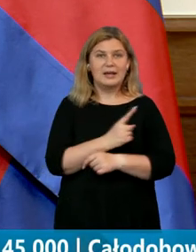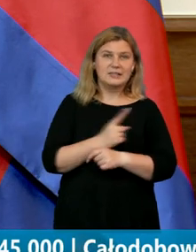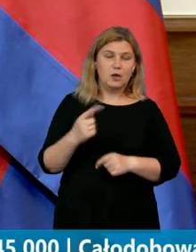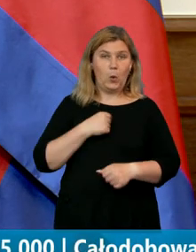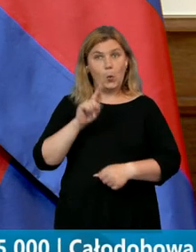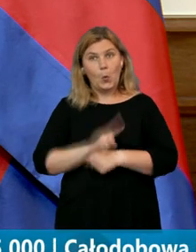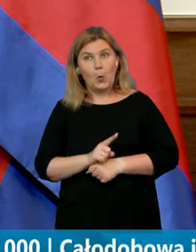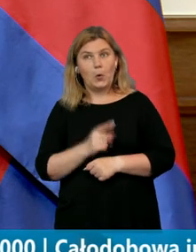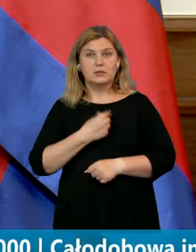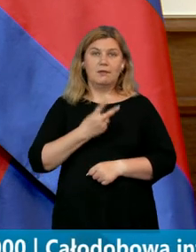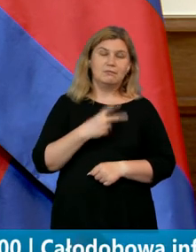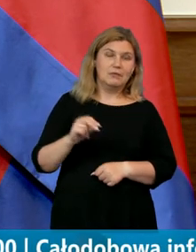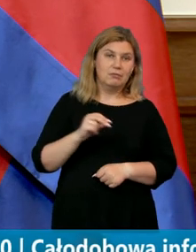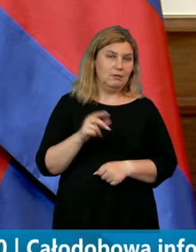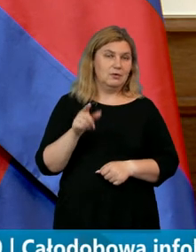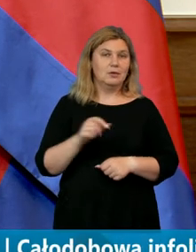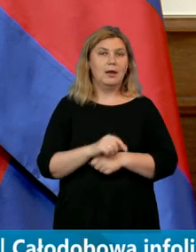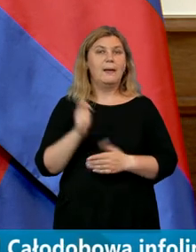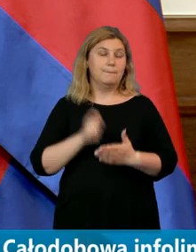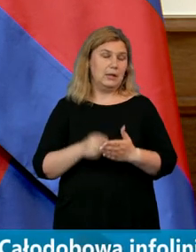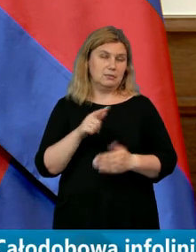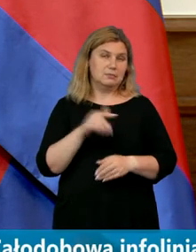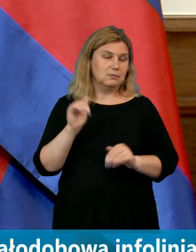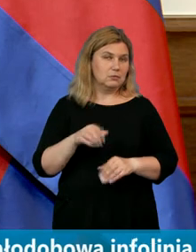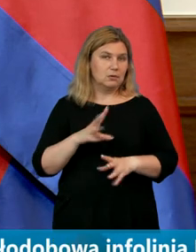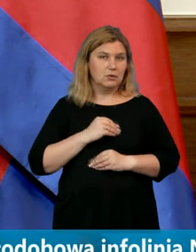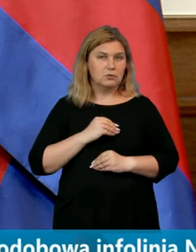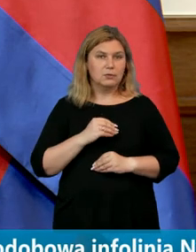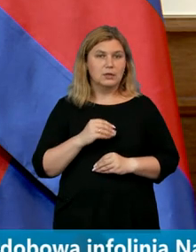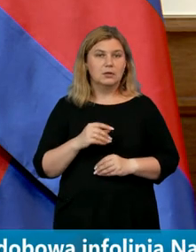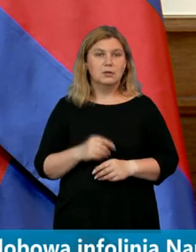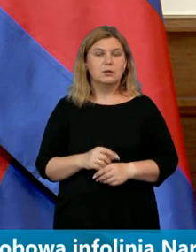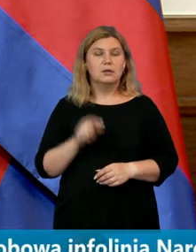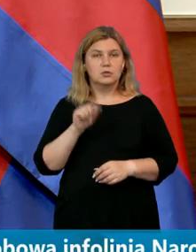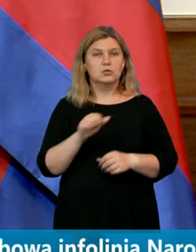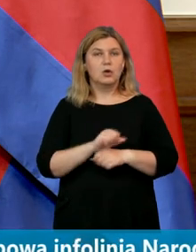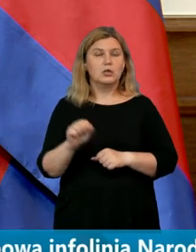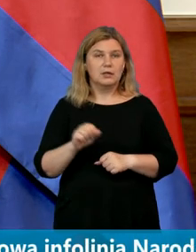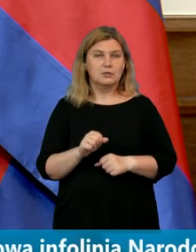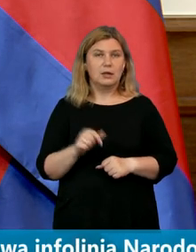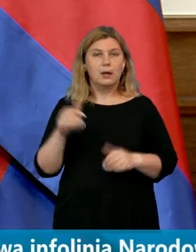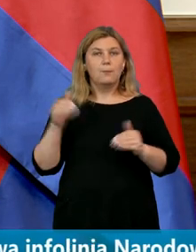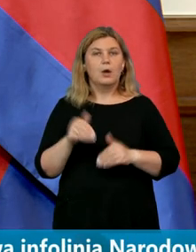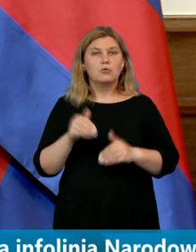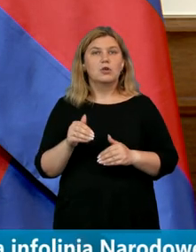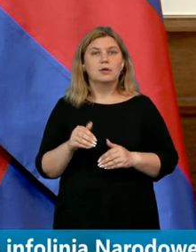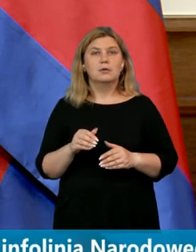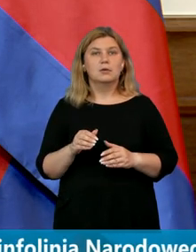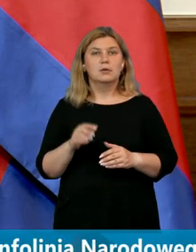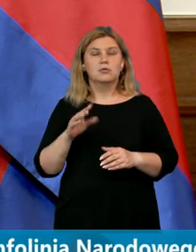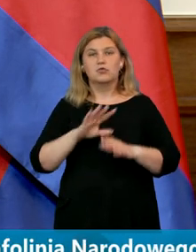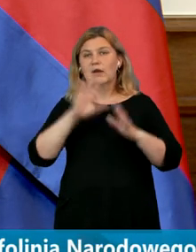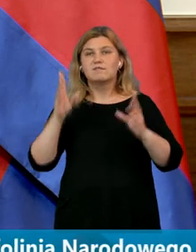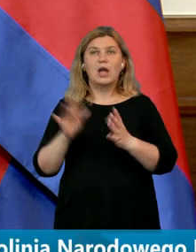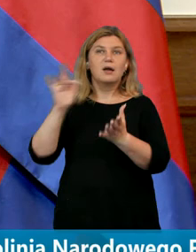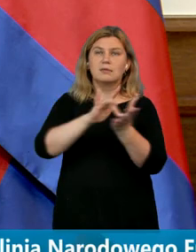że mogą jednak tym mandatem zostać ukarani. Więc to się dzieje, może nie w takiej skali, że jesteśmy wszędzie i